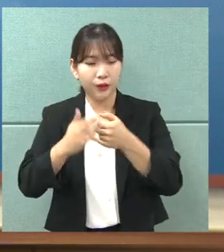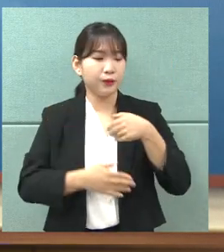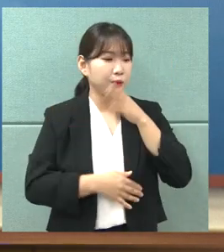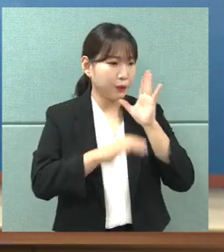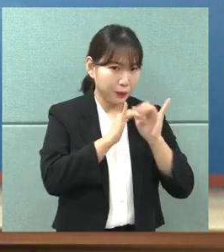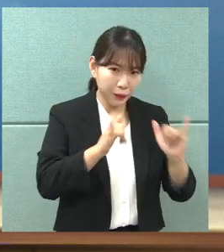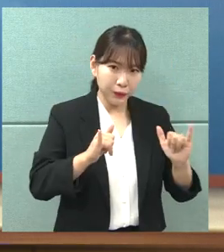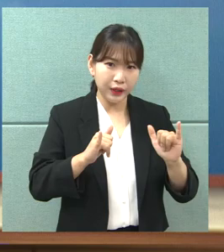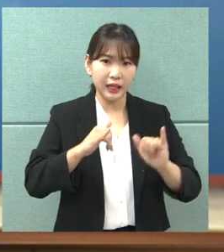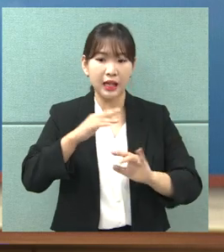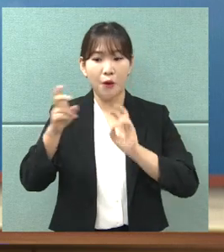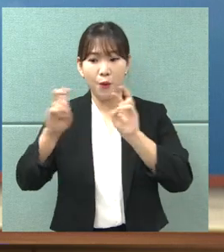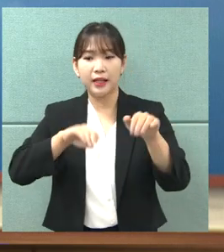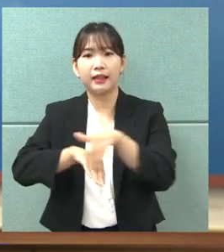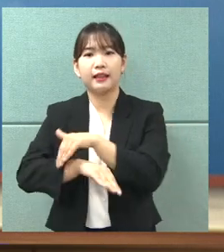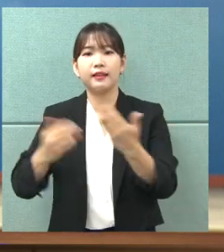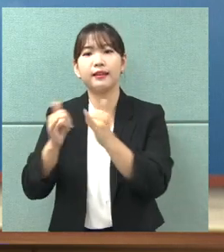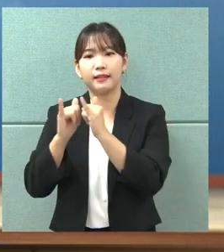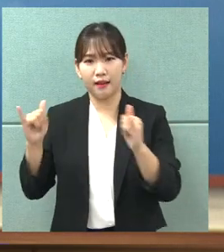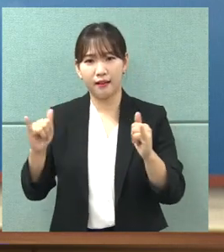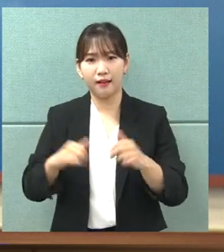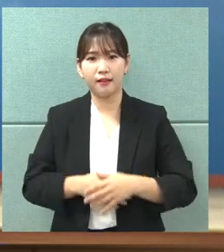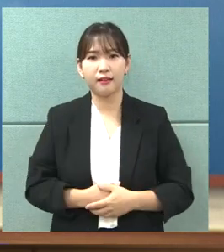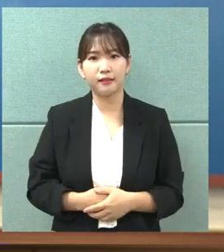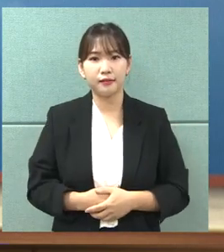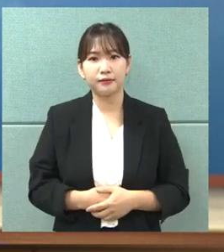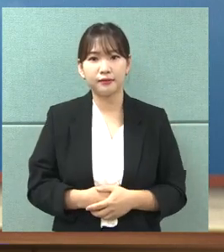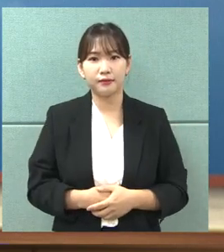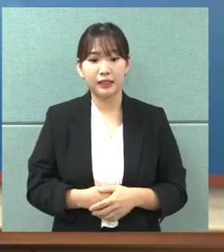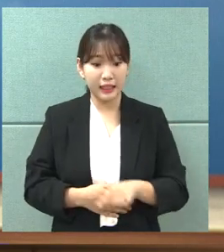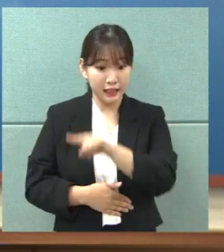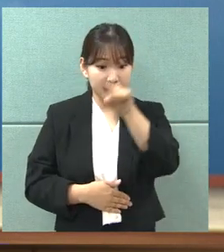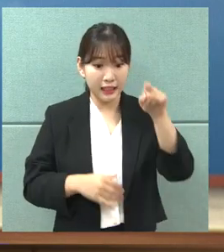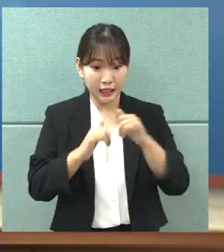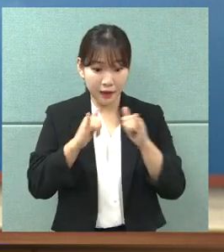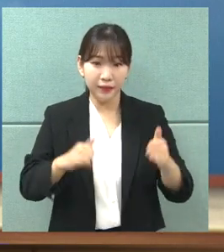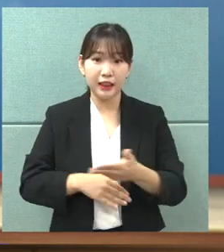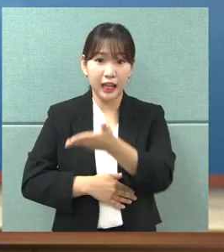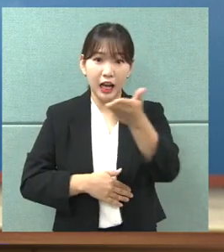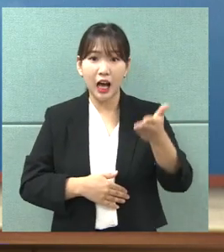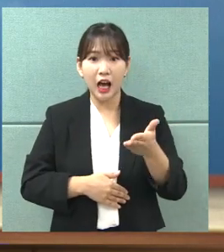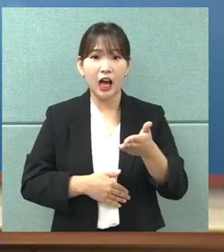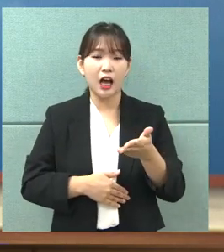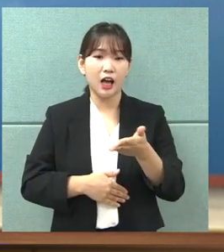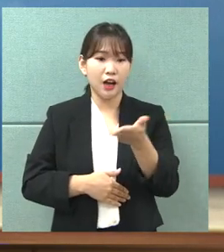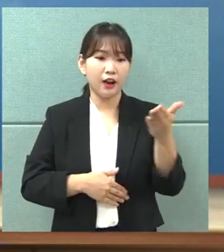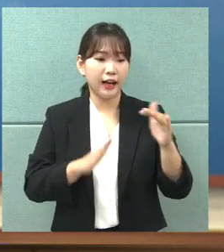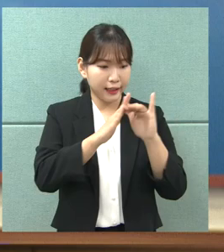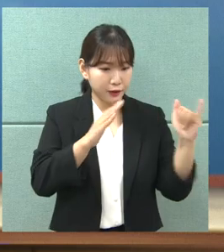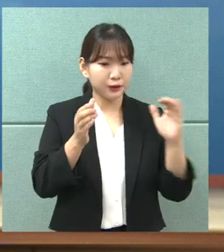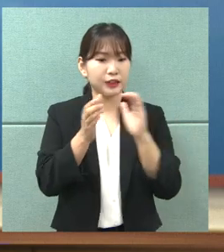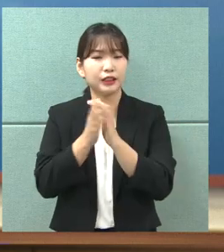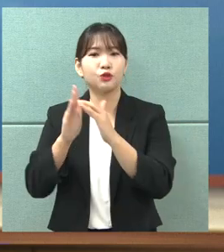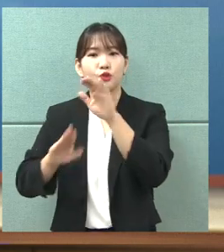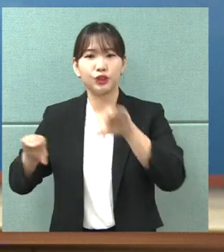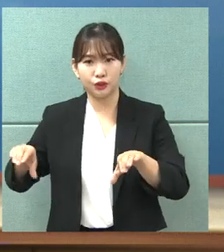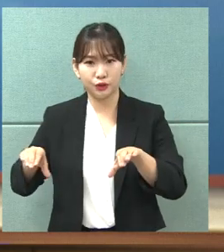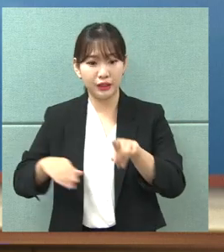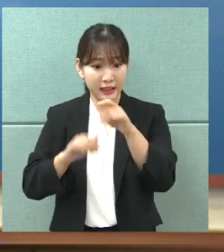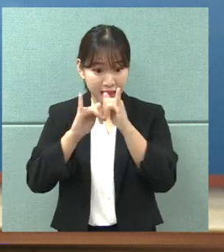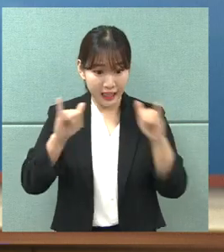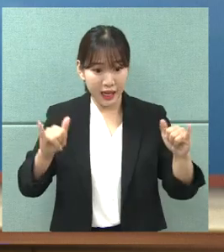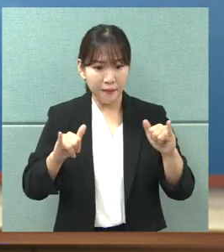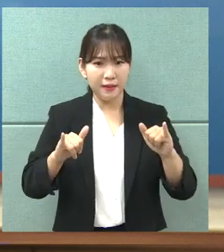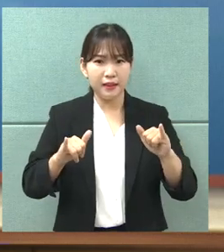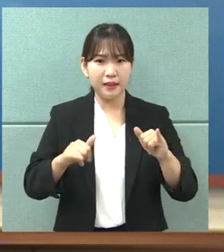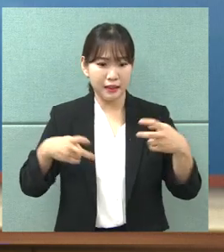출퇴근 노동자들입니다 모두 여러분의 가족과 친구 이웃입니다 이분들의 발을 묶는 파업은